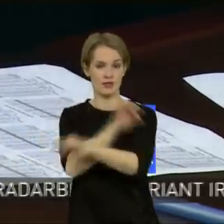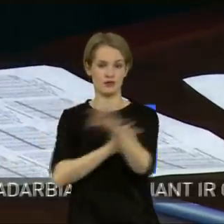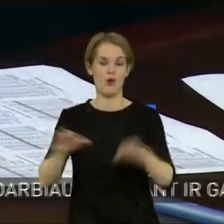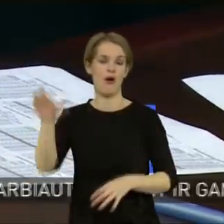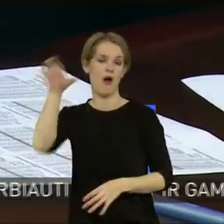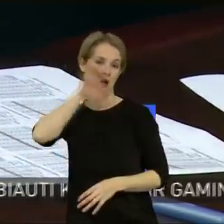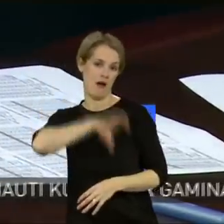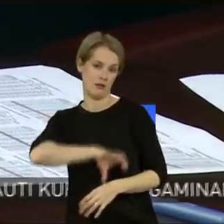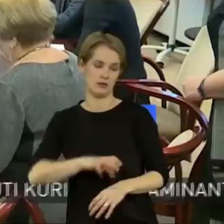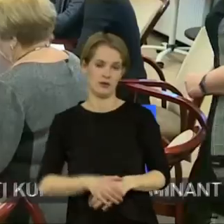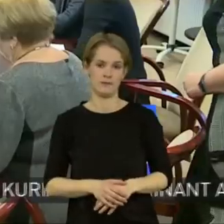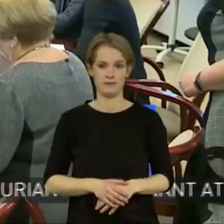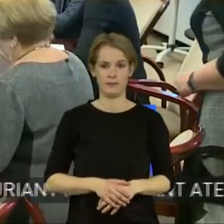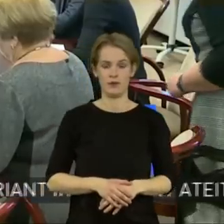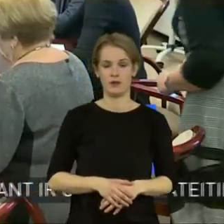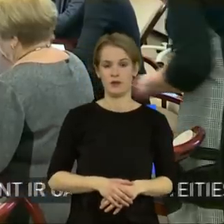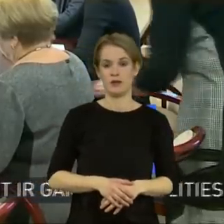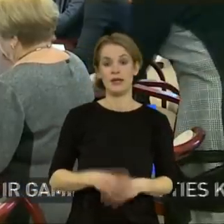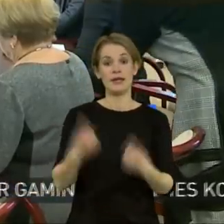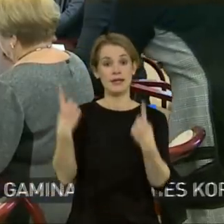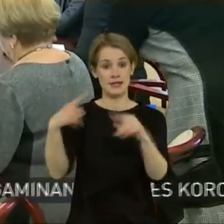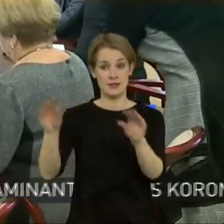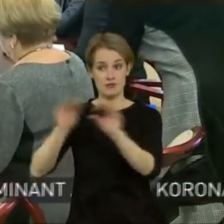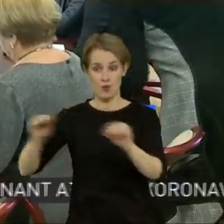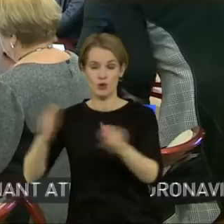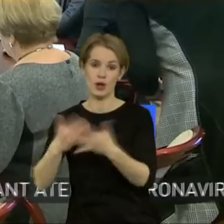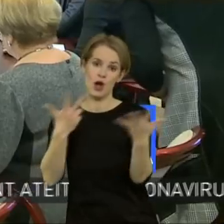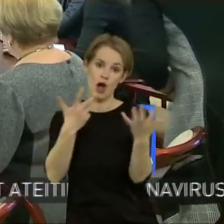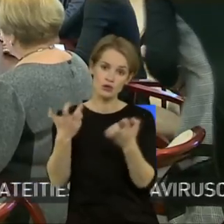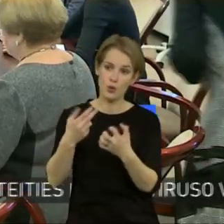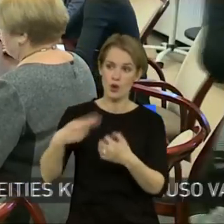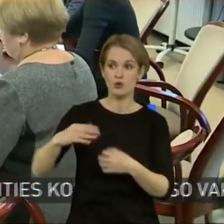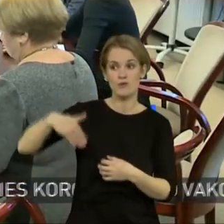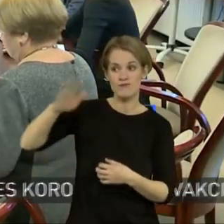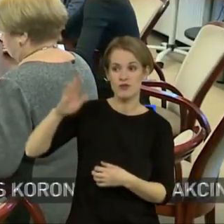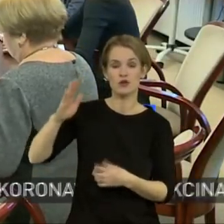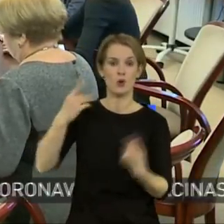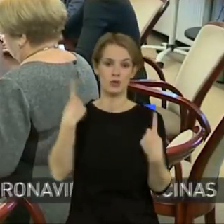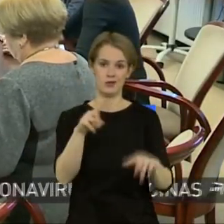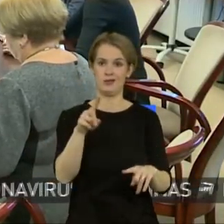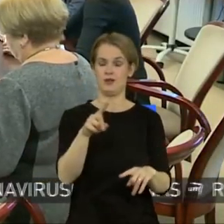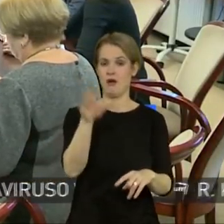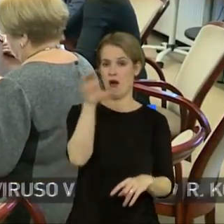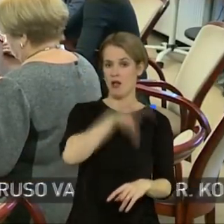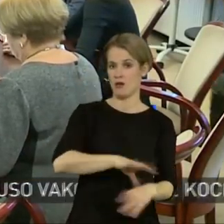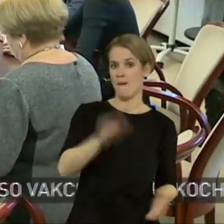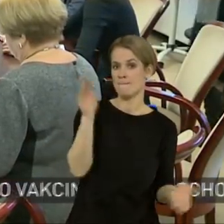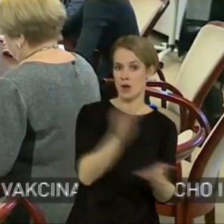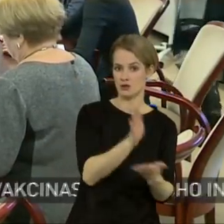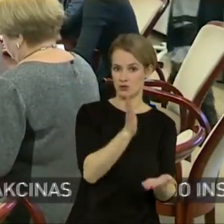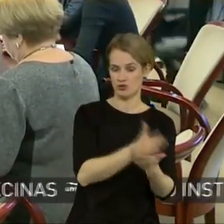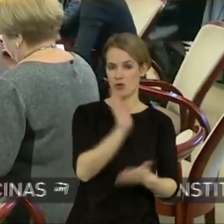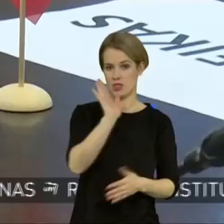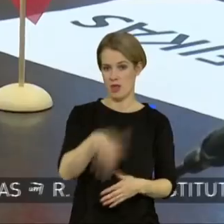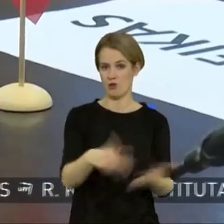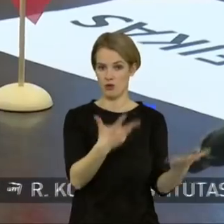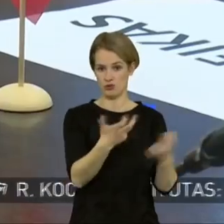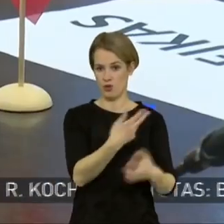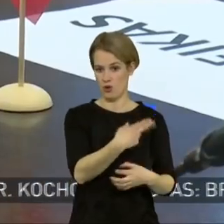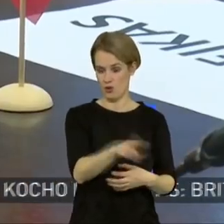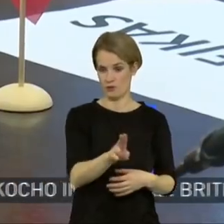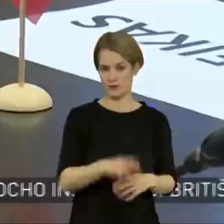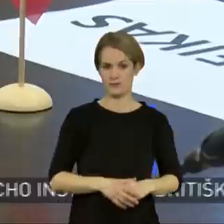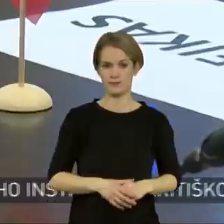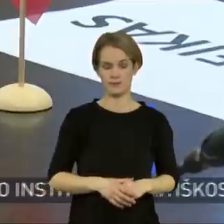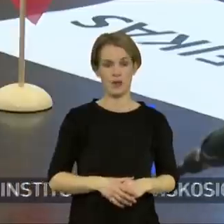uždirba 800 eurų ir daugiau, kiti mažiau. Dar prieš rinkimus politinės partijos kalbėjo, kad pedagogams ir kitiems švietimo